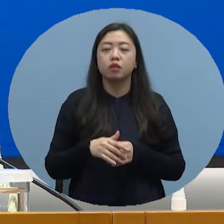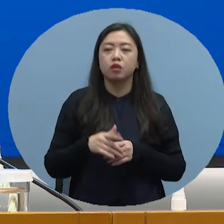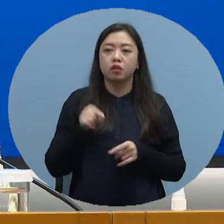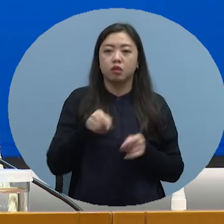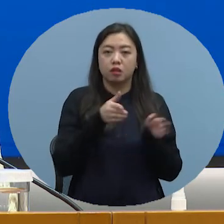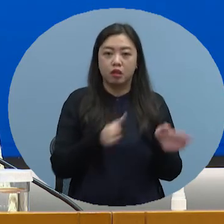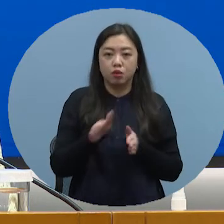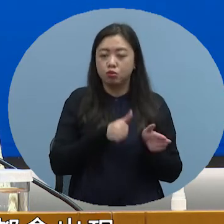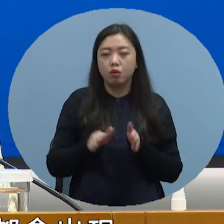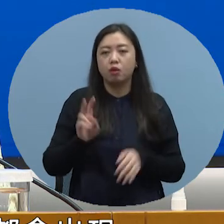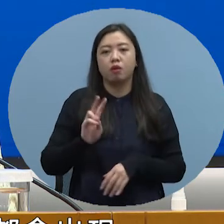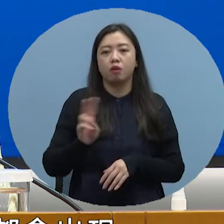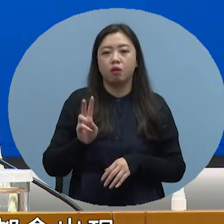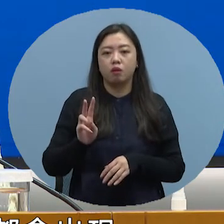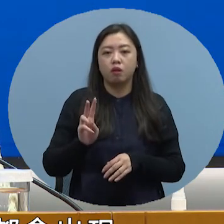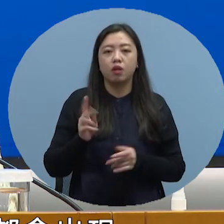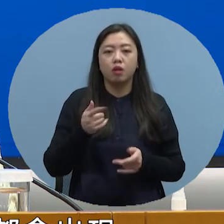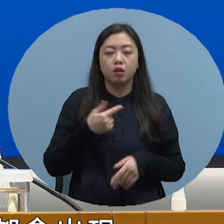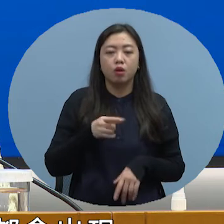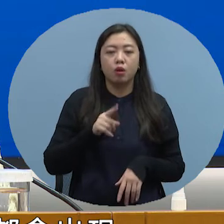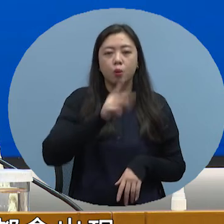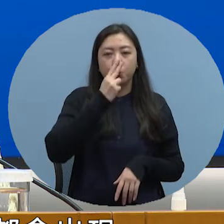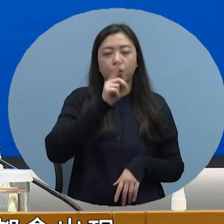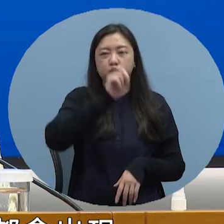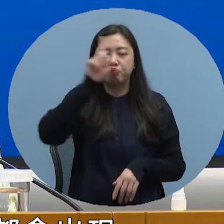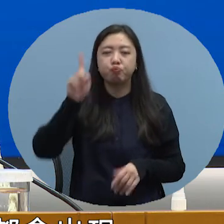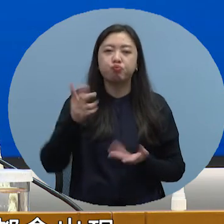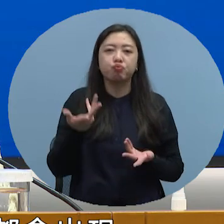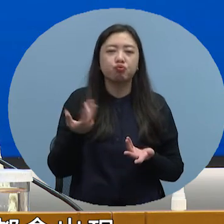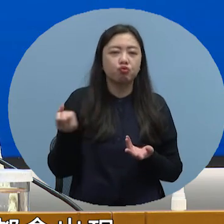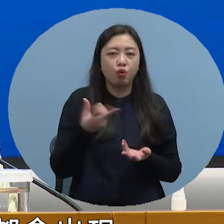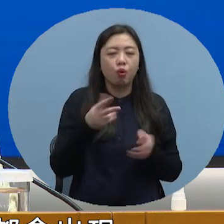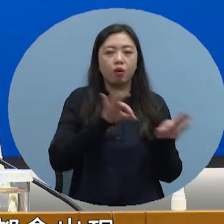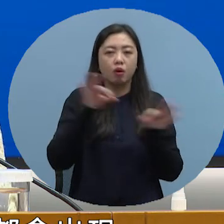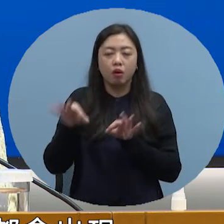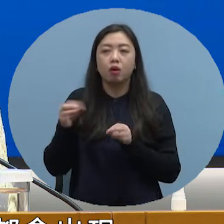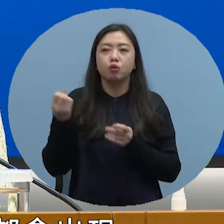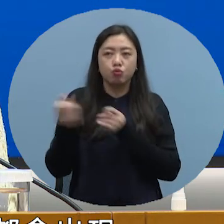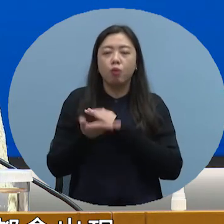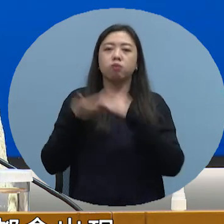嘅程序咧，相信喺任何再押後嘅考慮咧都會出現。